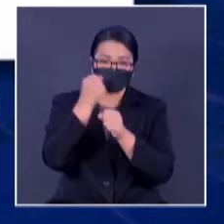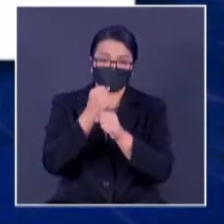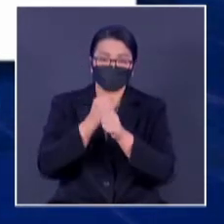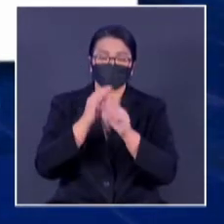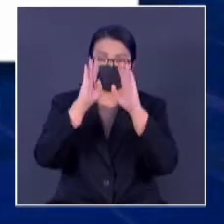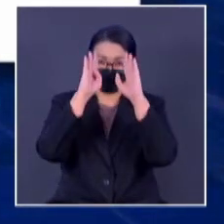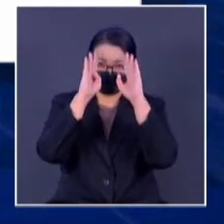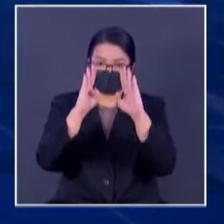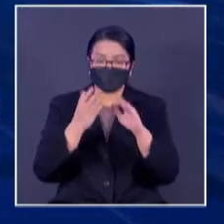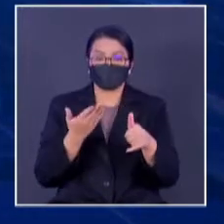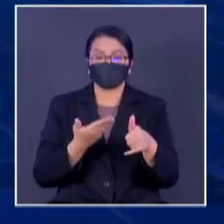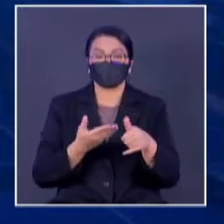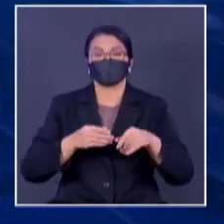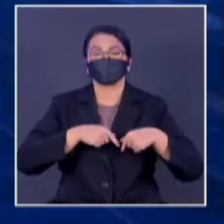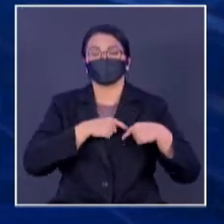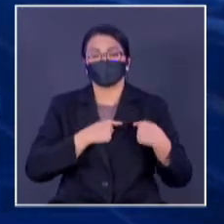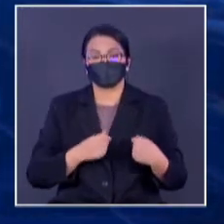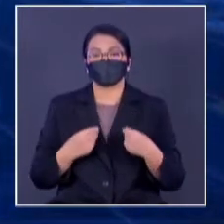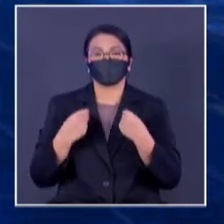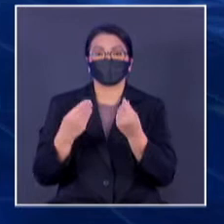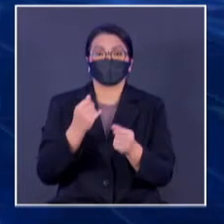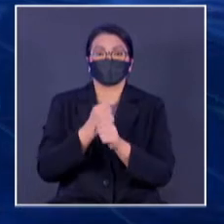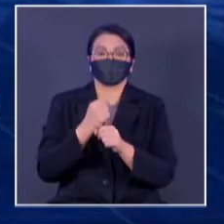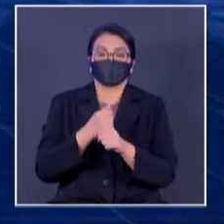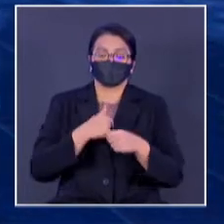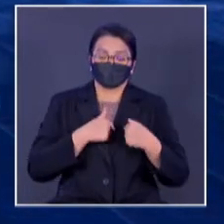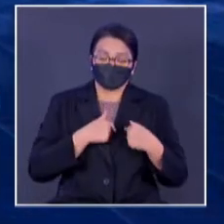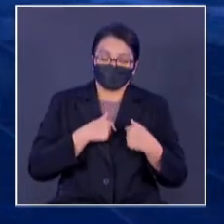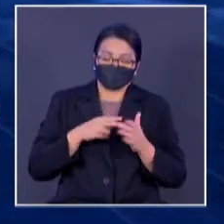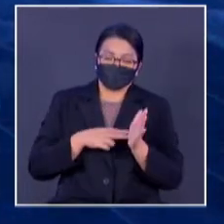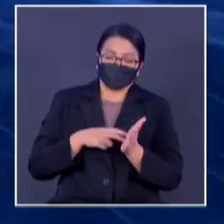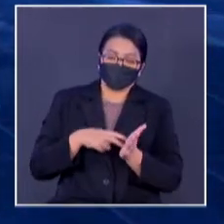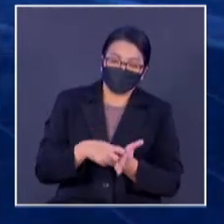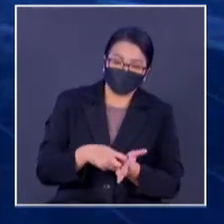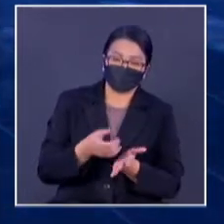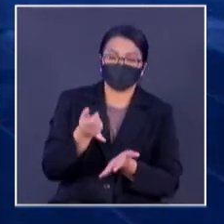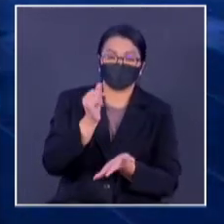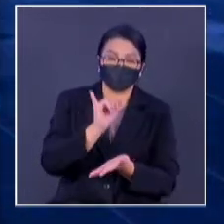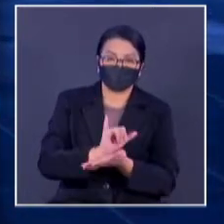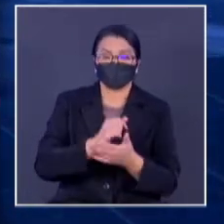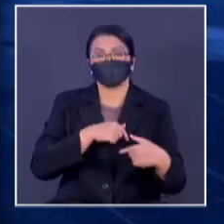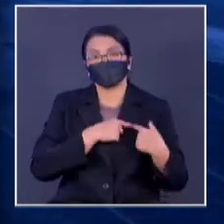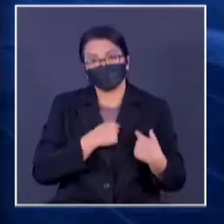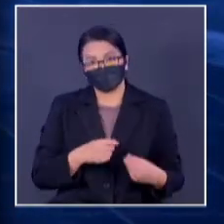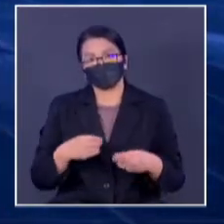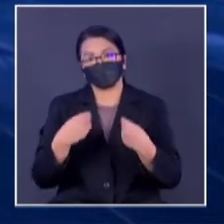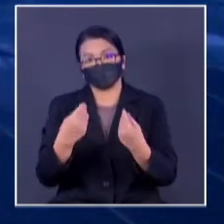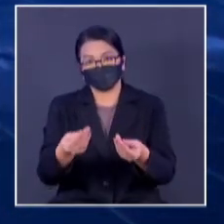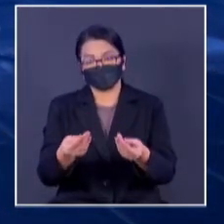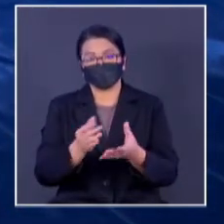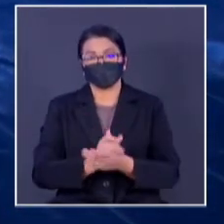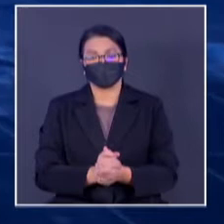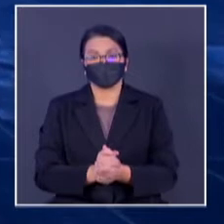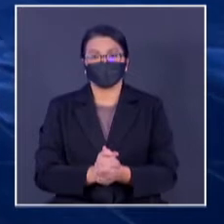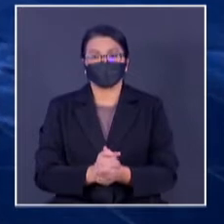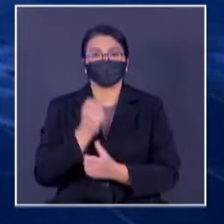ะพยาบาลที่ปรากฏอยู่ในคลิปที่ทำหน้าที่จนกระทั่งตัวเองเนี่ยล้มลงแบบนี้เลยนะครับ เป็นกำลังใจให้นะครับส่งกำลังใจ